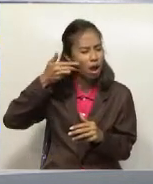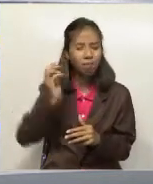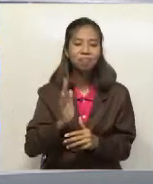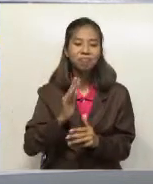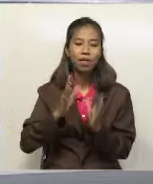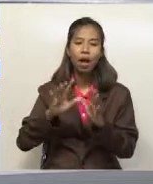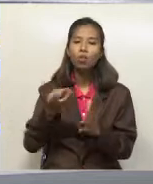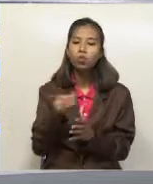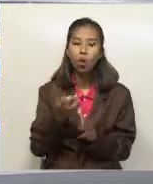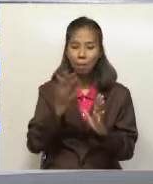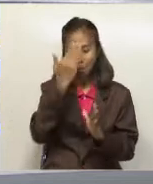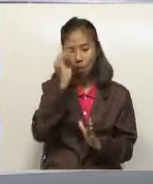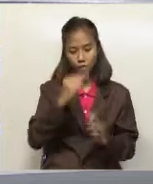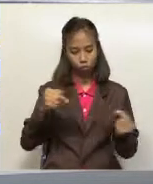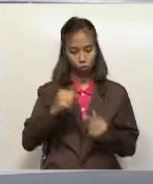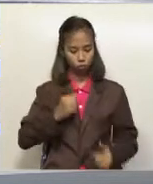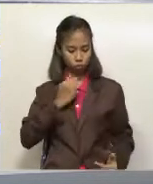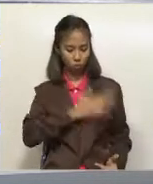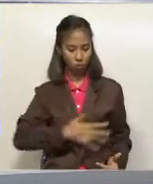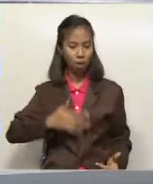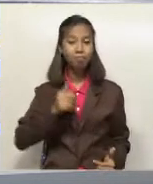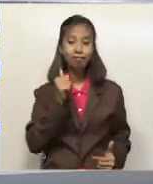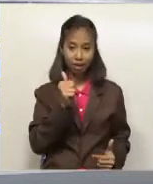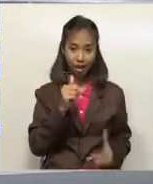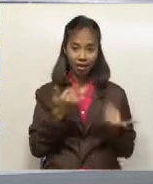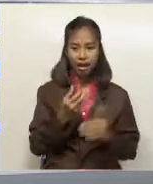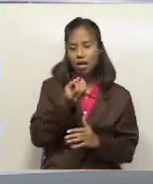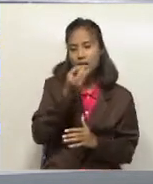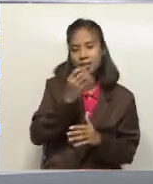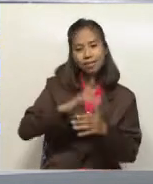หรับคนรักสุขภาพในช่วงนี้ได้ทำบุญได้ลดการทานเนื้อสัตว์ด้วยนะคะ ใช่ค่ะ